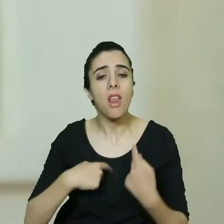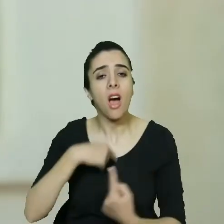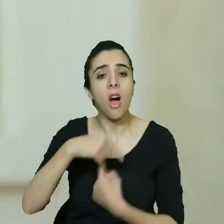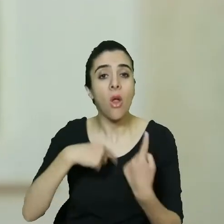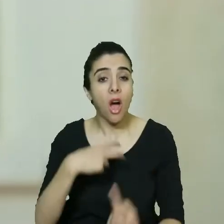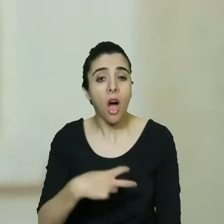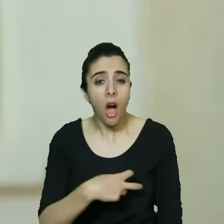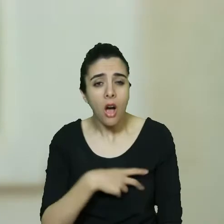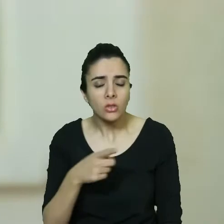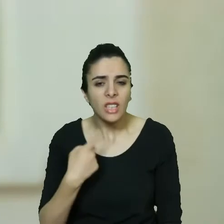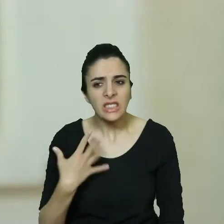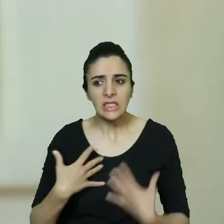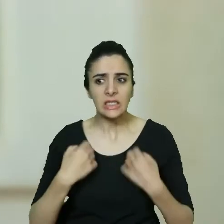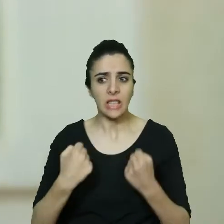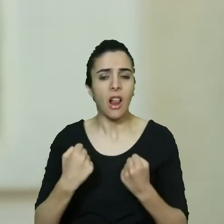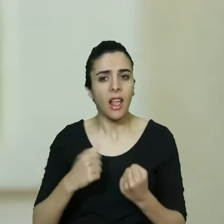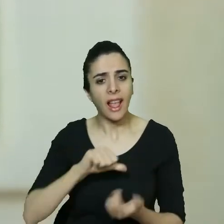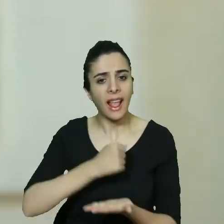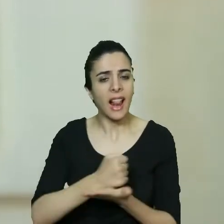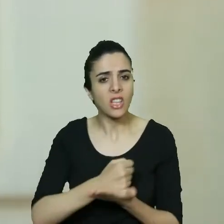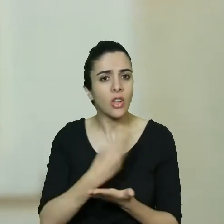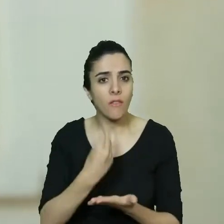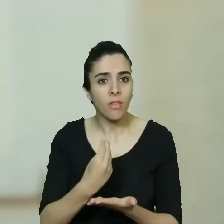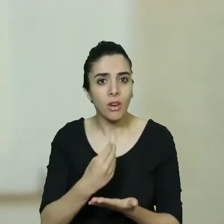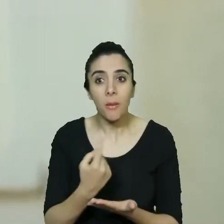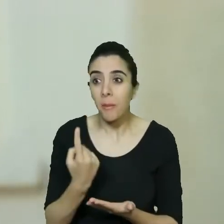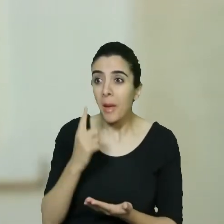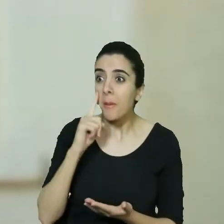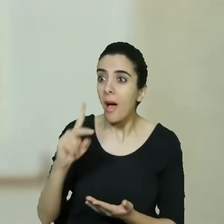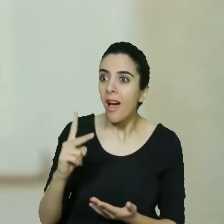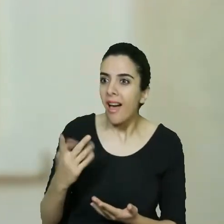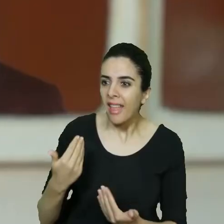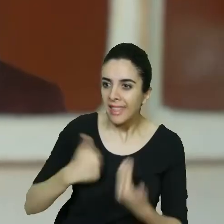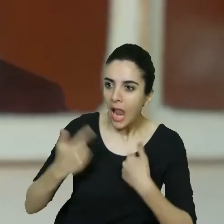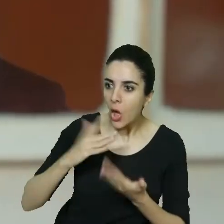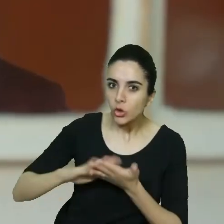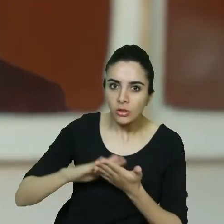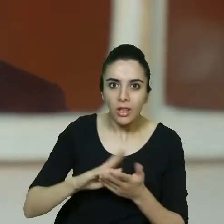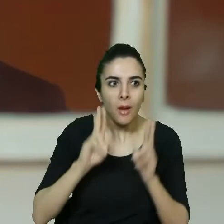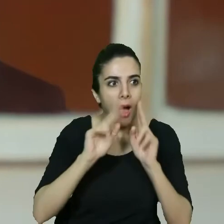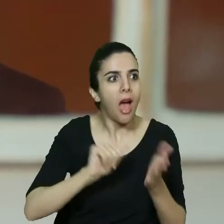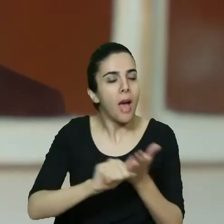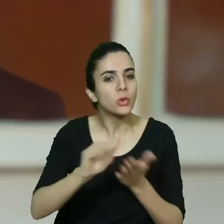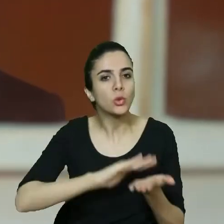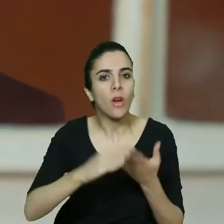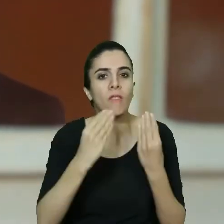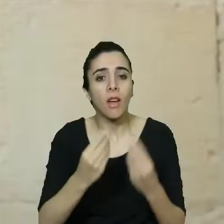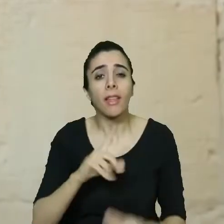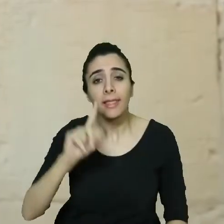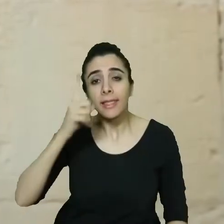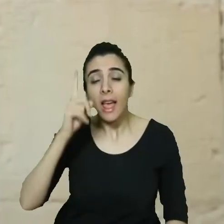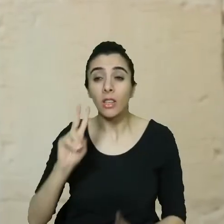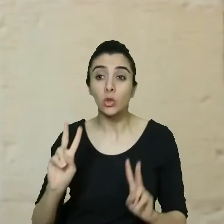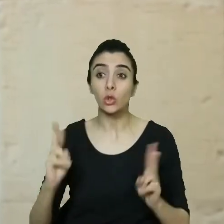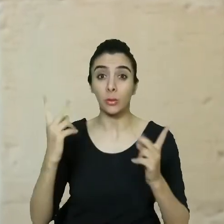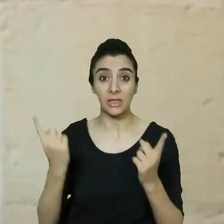Ya aşk öyle bir şifa ki, irinli yaraları bile bak iyi ediyor. Ve tek başına hiçbir